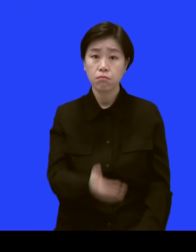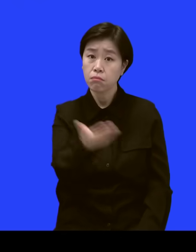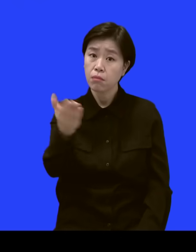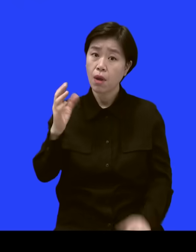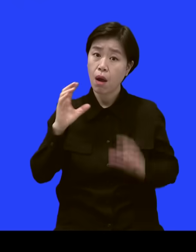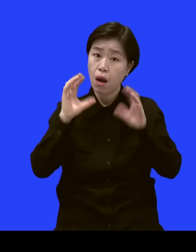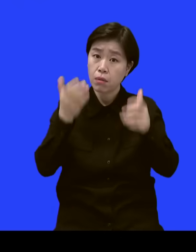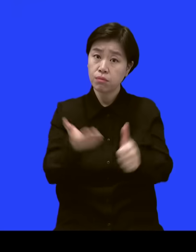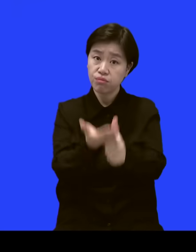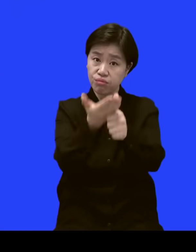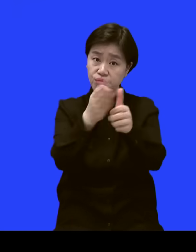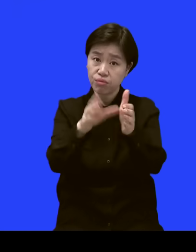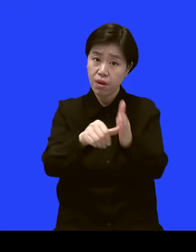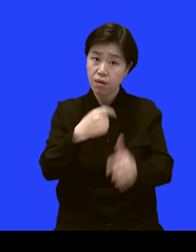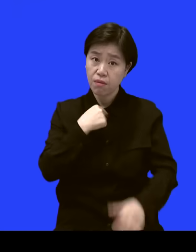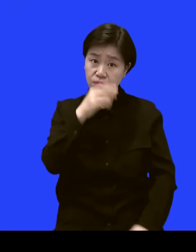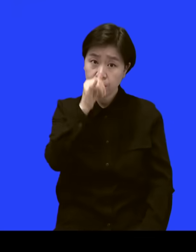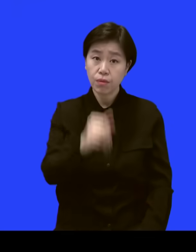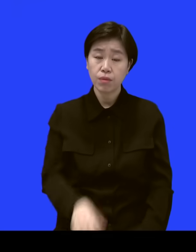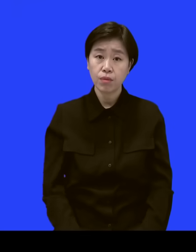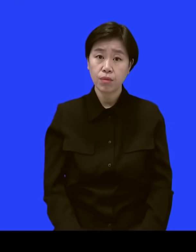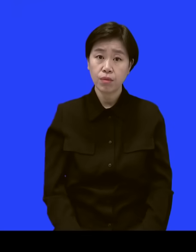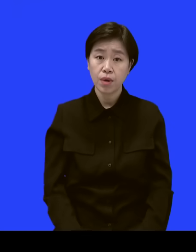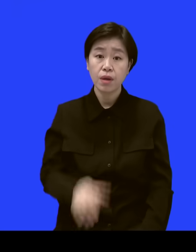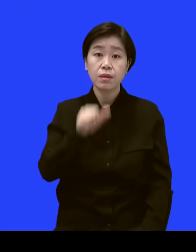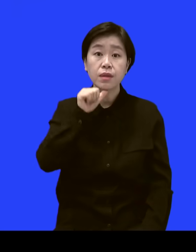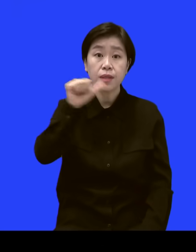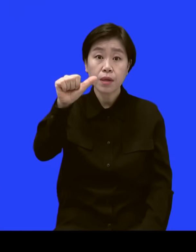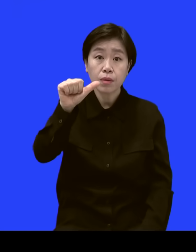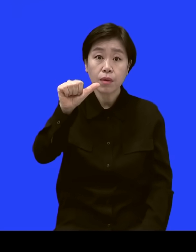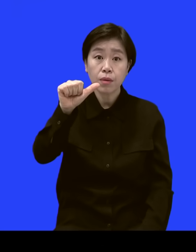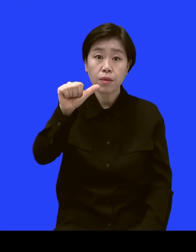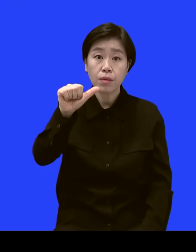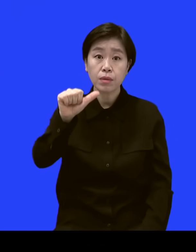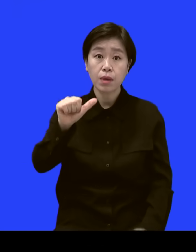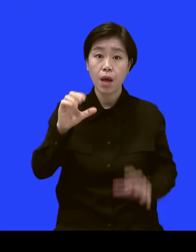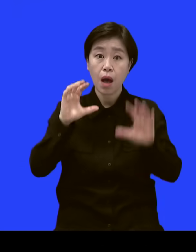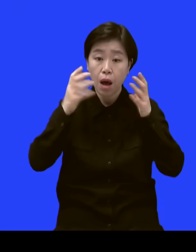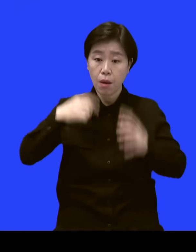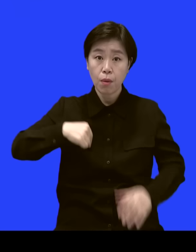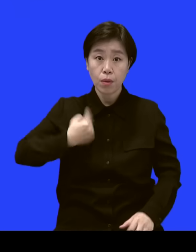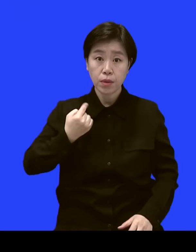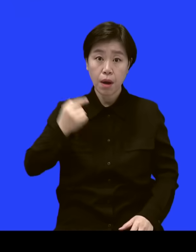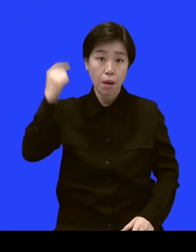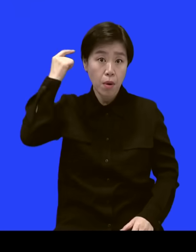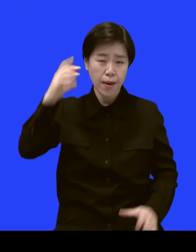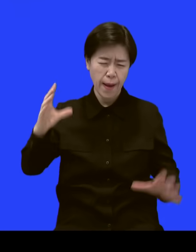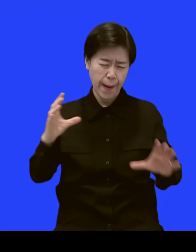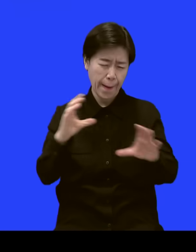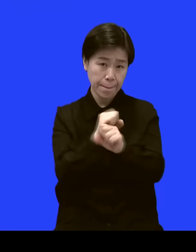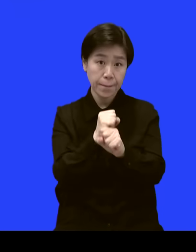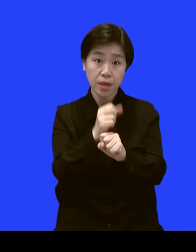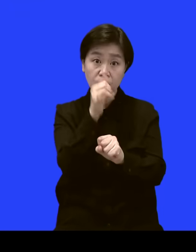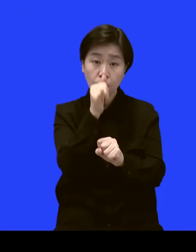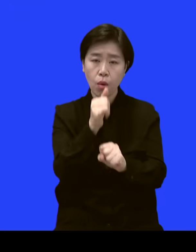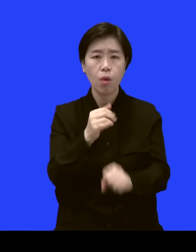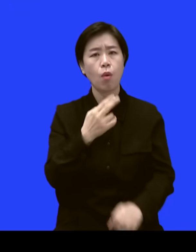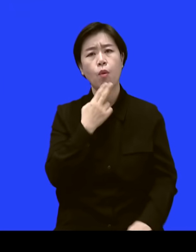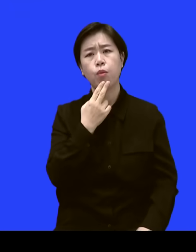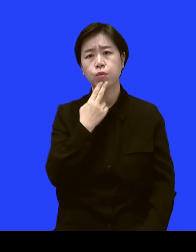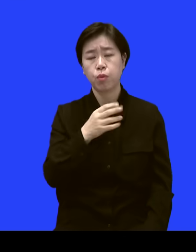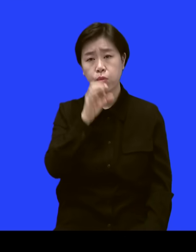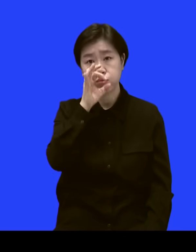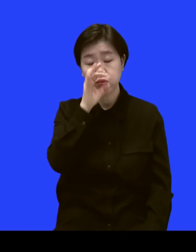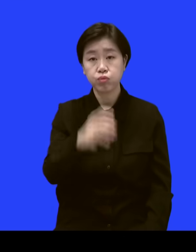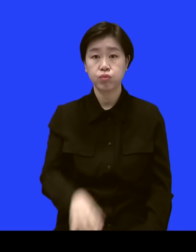거예요. 5살 아이가 다 잔머리가 하나도 안 나오도록 머리를 묶는다고요? 불가능하죠. 못해요. 저도 딸을 키워봐서 네네.